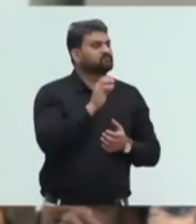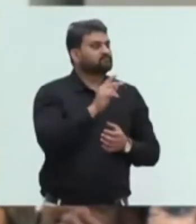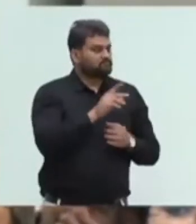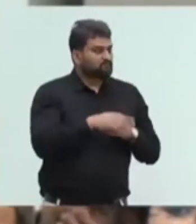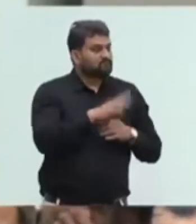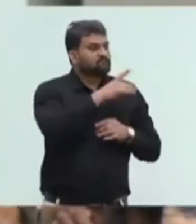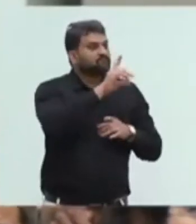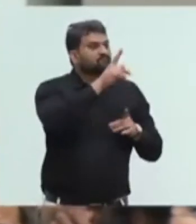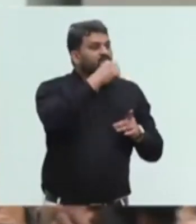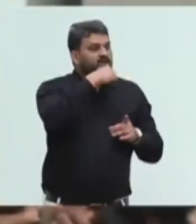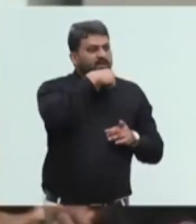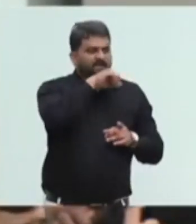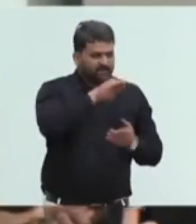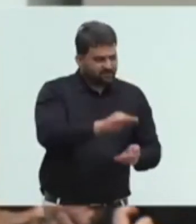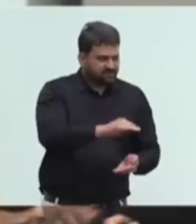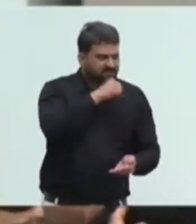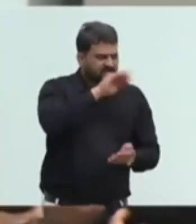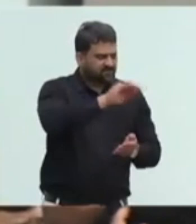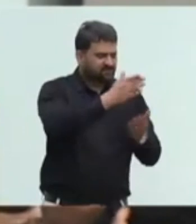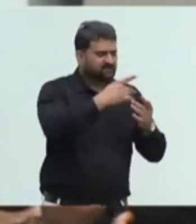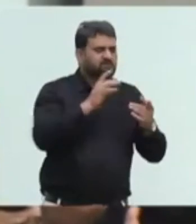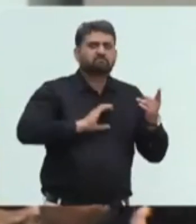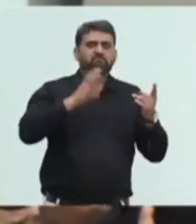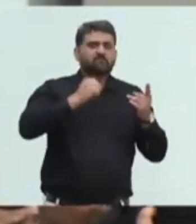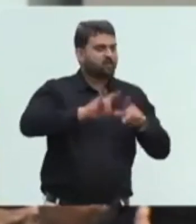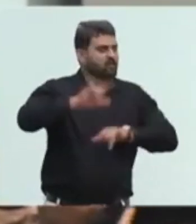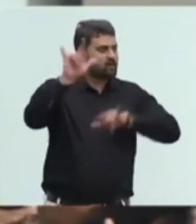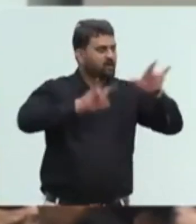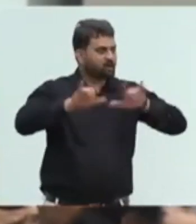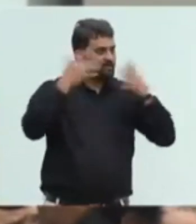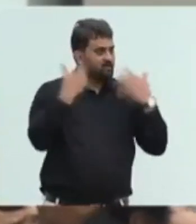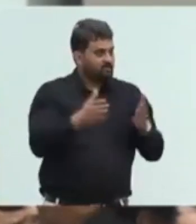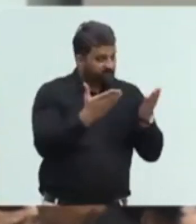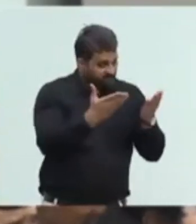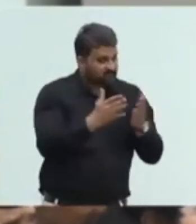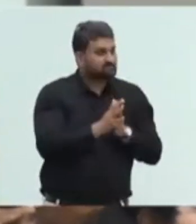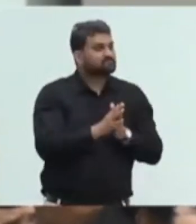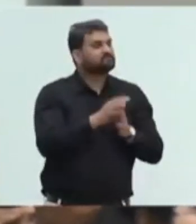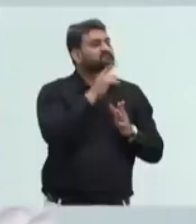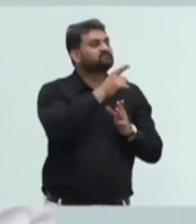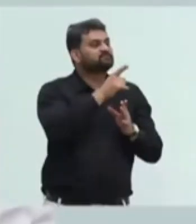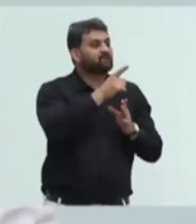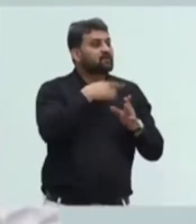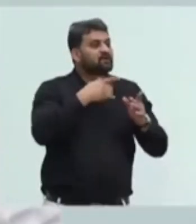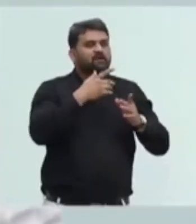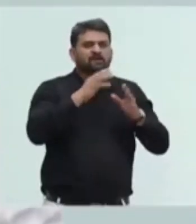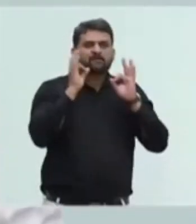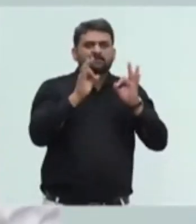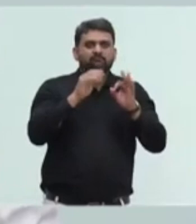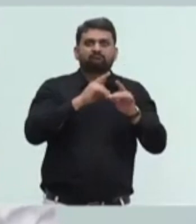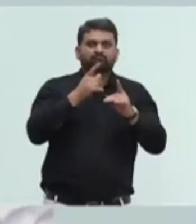छोटी उम्र से ही हो तुम्हारी सबसे बड़ी प्रेरणा